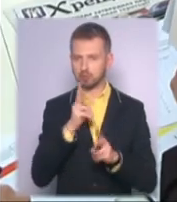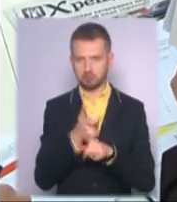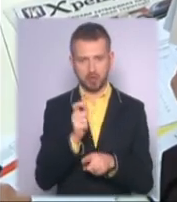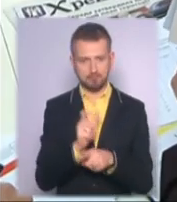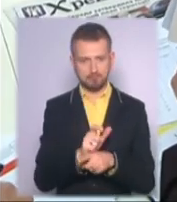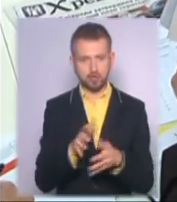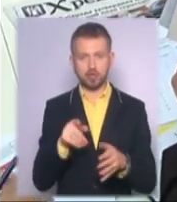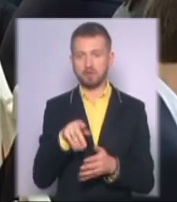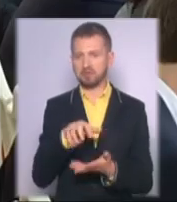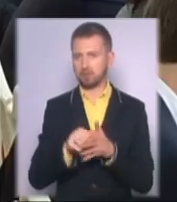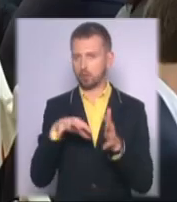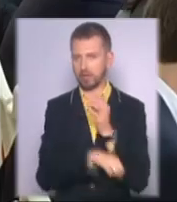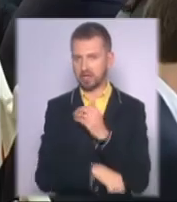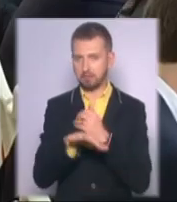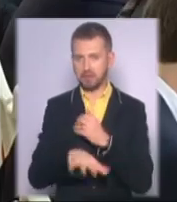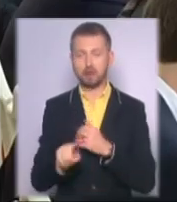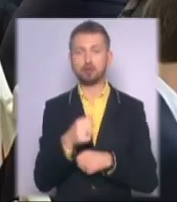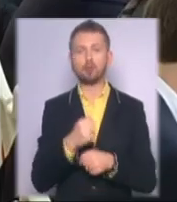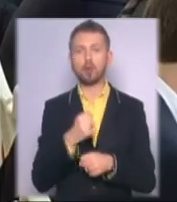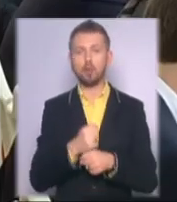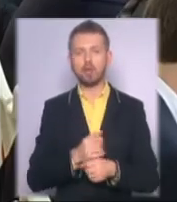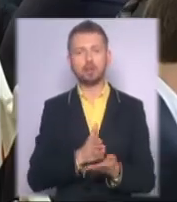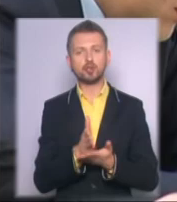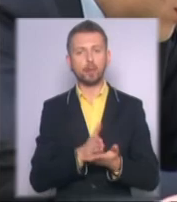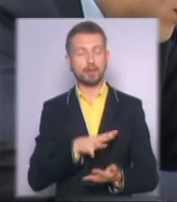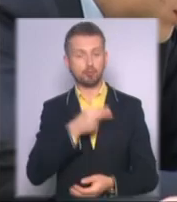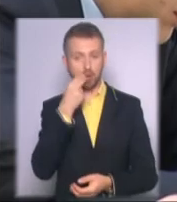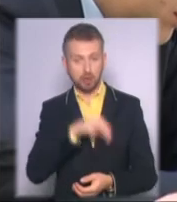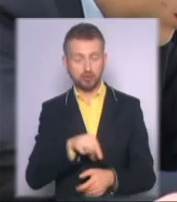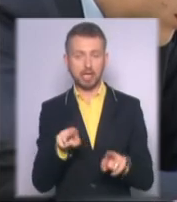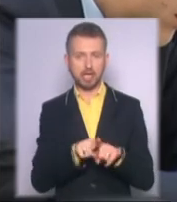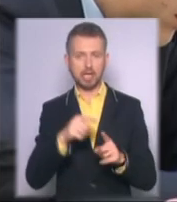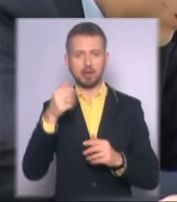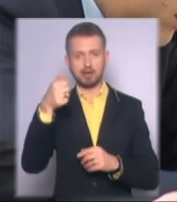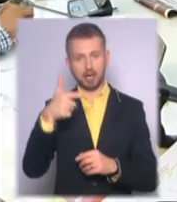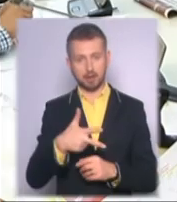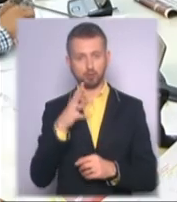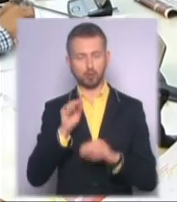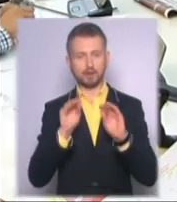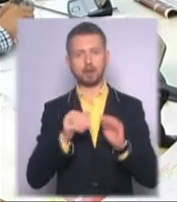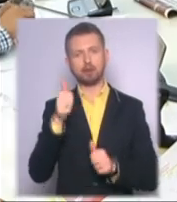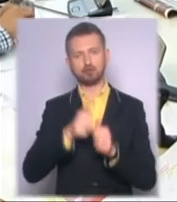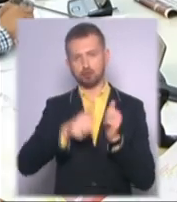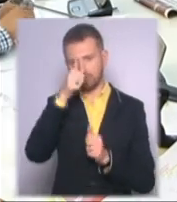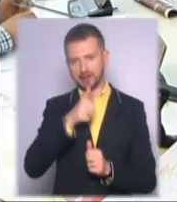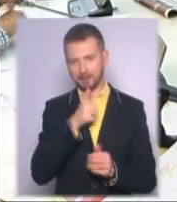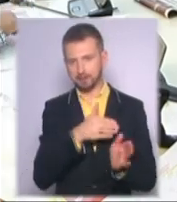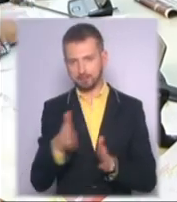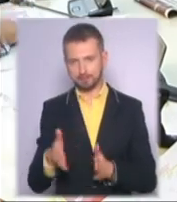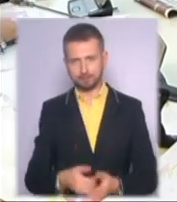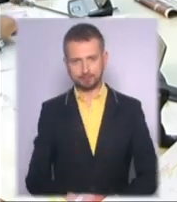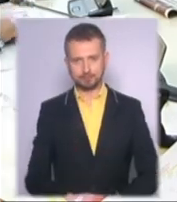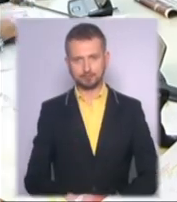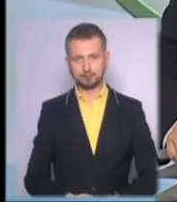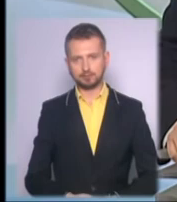посів останнє місце. Аби робота чиновників була ефективнішою, такий рейтинг складатимуть щомісяця. Олександра Роздорожна, Роман Тимошевський, телеканал «Київ».